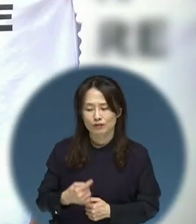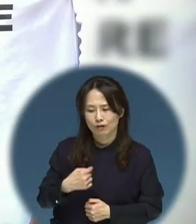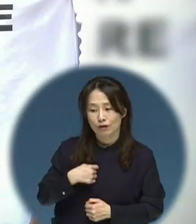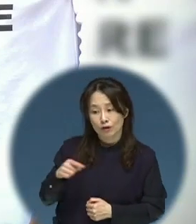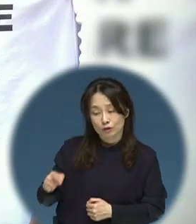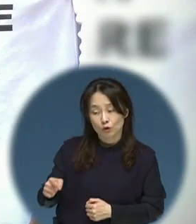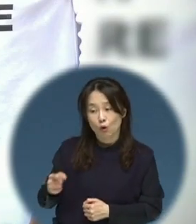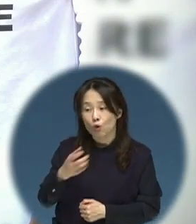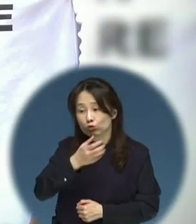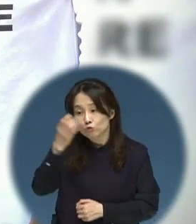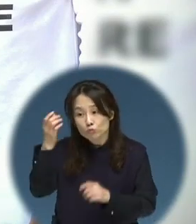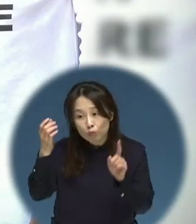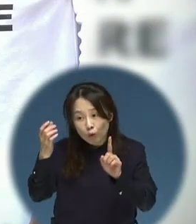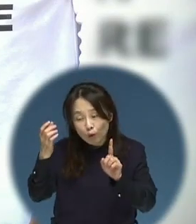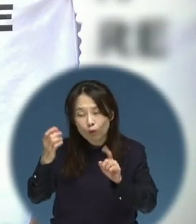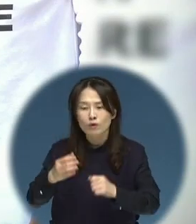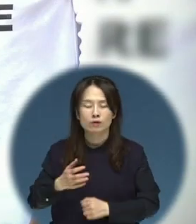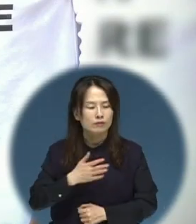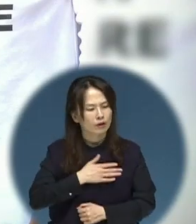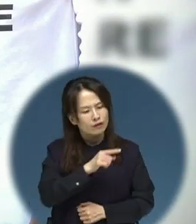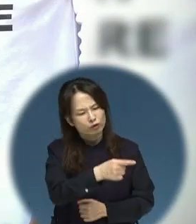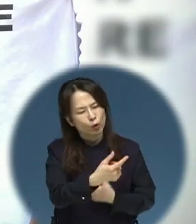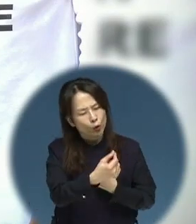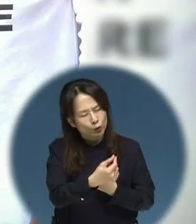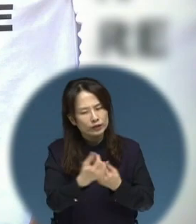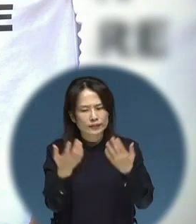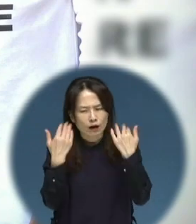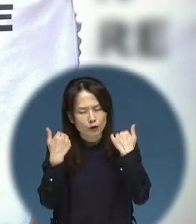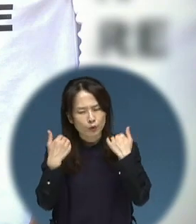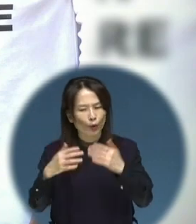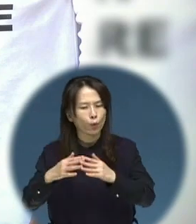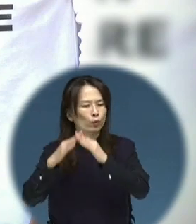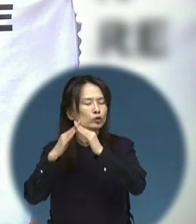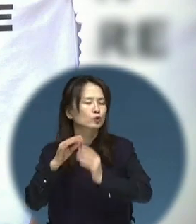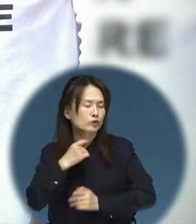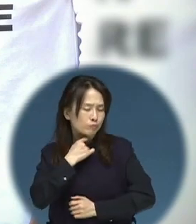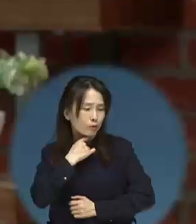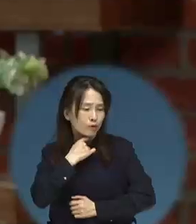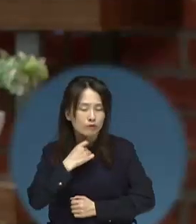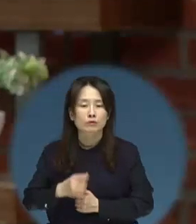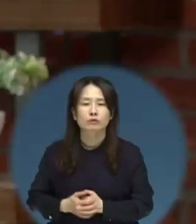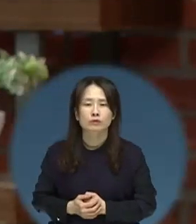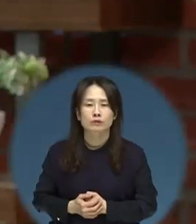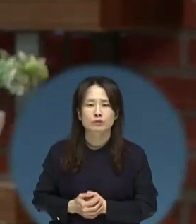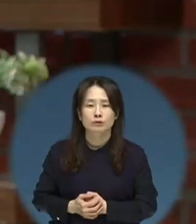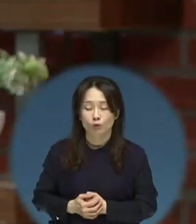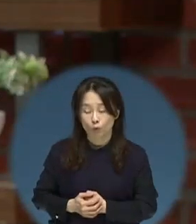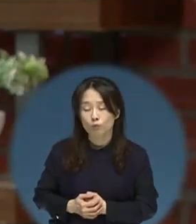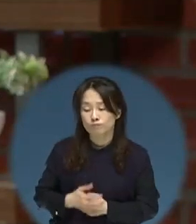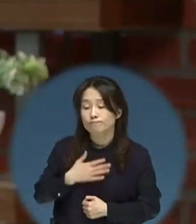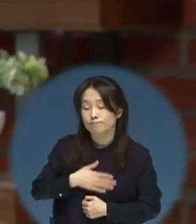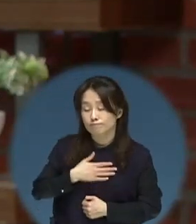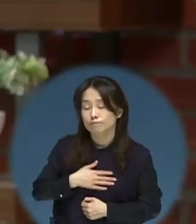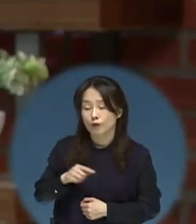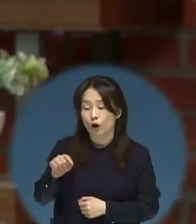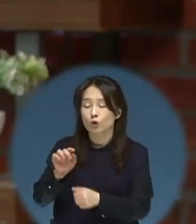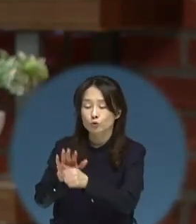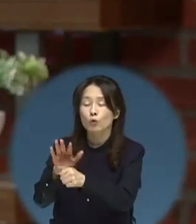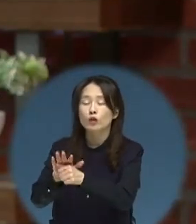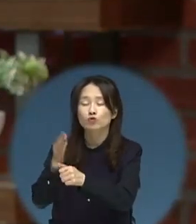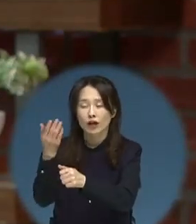너의 꿈이 뭐야? 하니까 이곳에 나도 너처럼 학교를 예. 하고 싶어. 예. 어, 그래? 그러면은 우리가 도와줄게. 한번